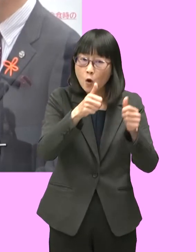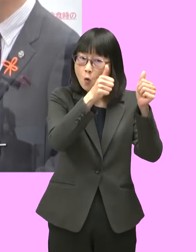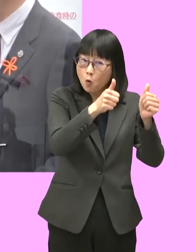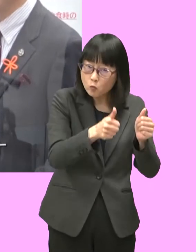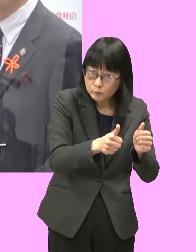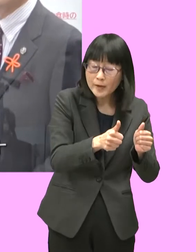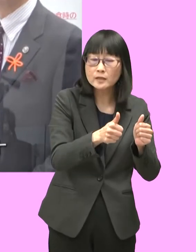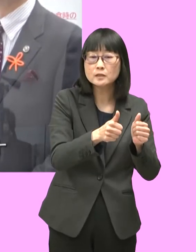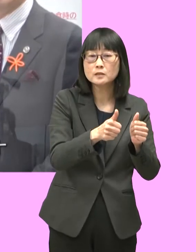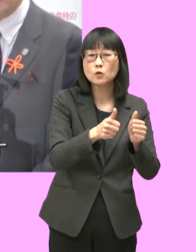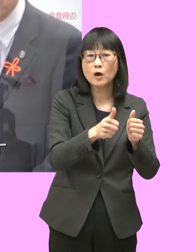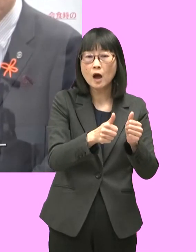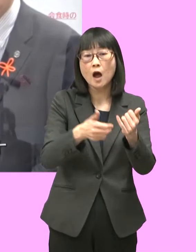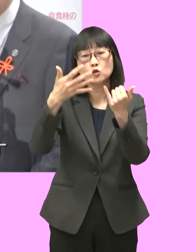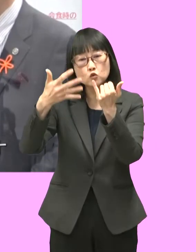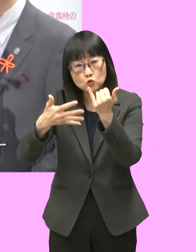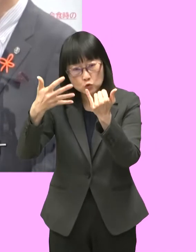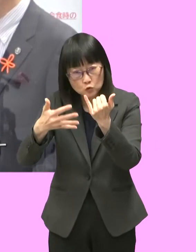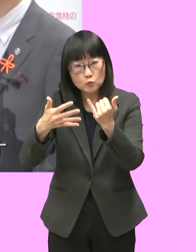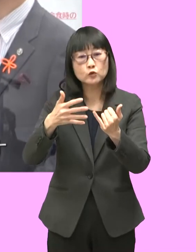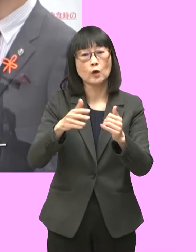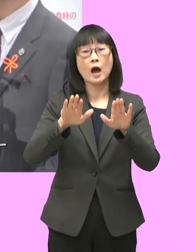況です。今日から公開いたします。